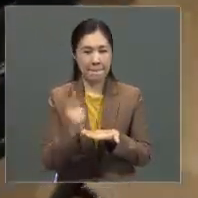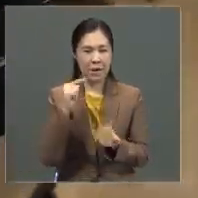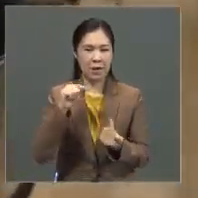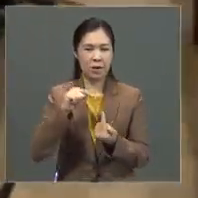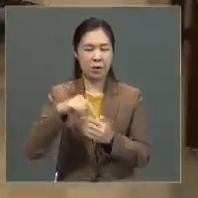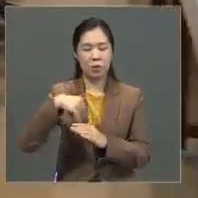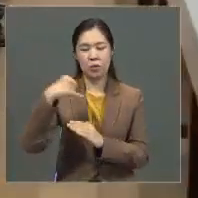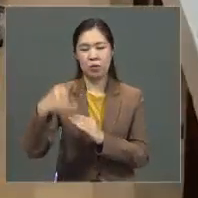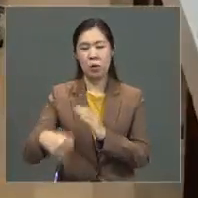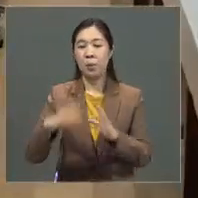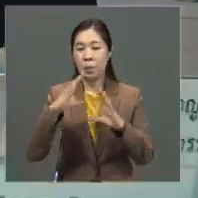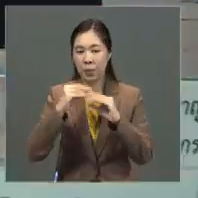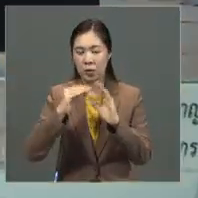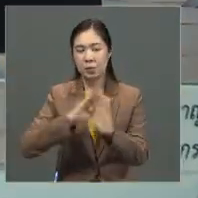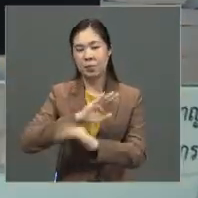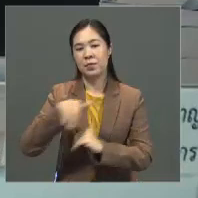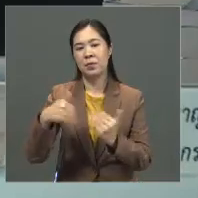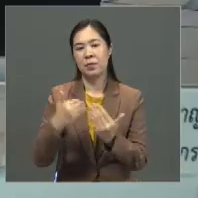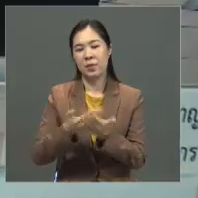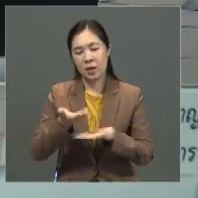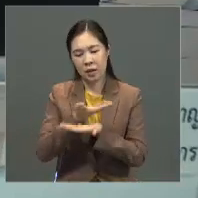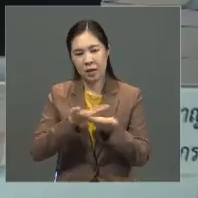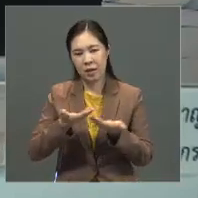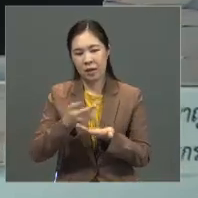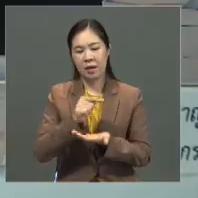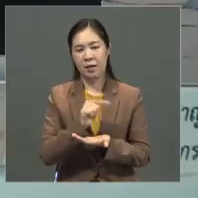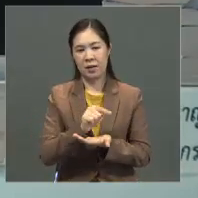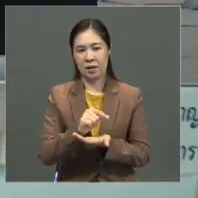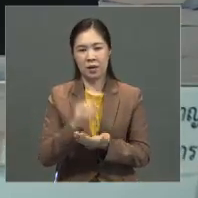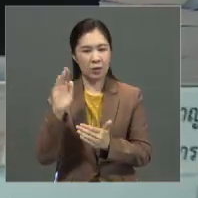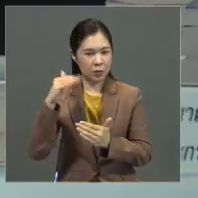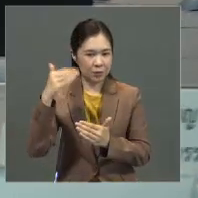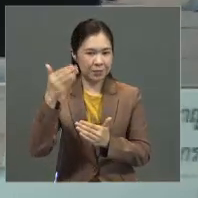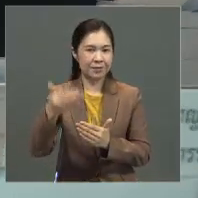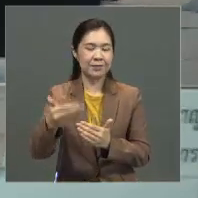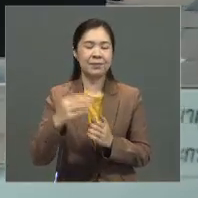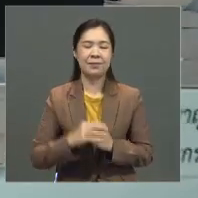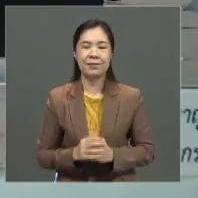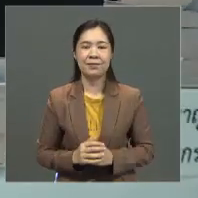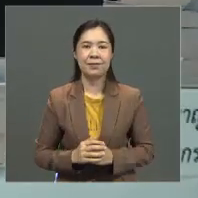การจบการประชุมทั้งหมดโดยจะพิจารณาเรื่องนี้ภายในไม่กี่วันค่ะ